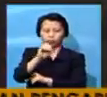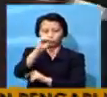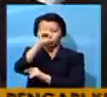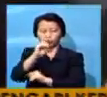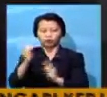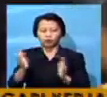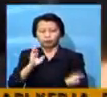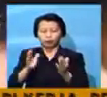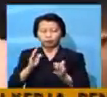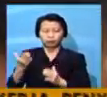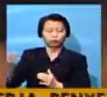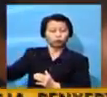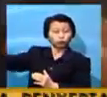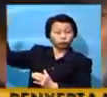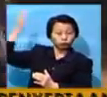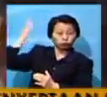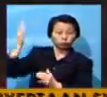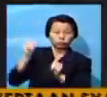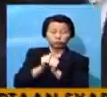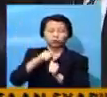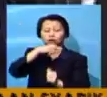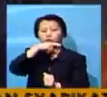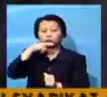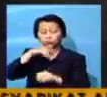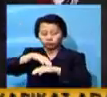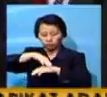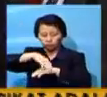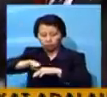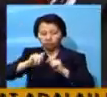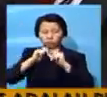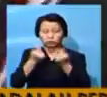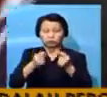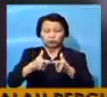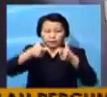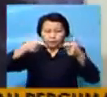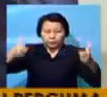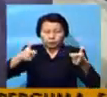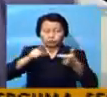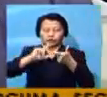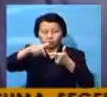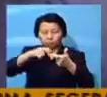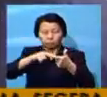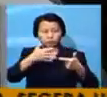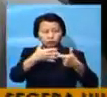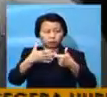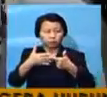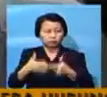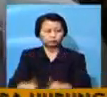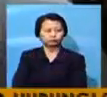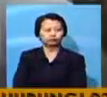ini ahu dengan Rusia menghantar delegasi terbesar disusuli